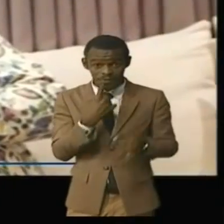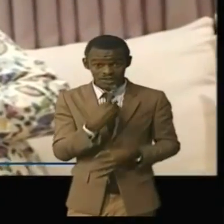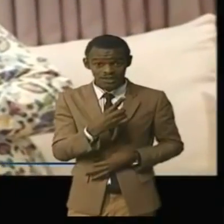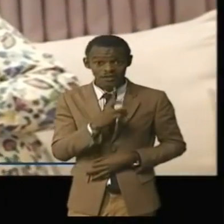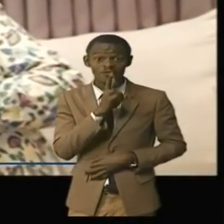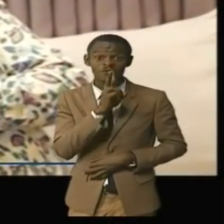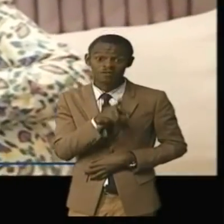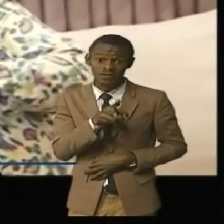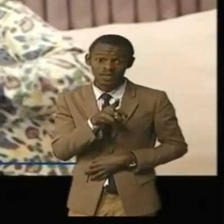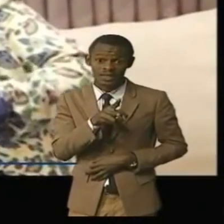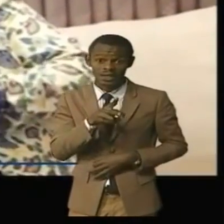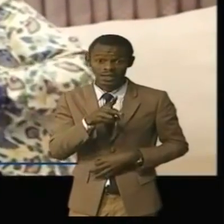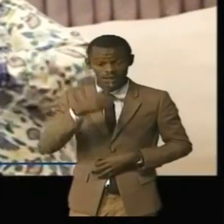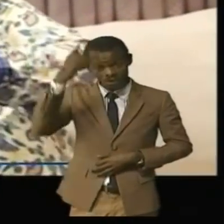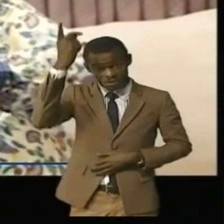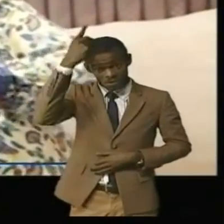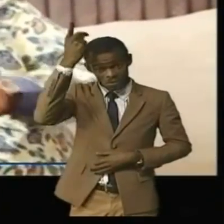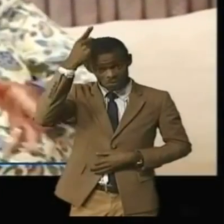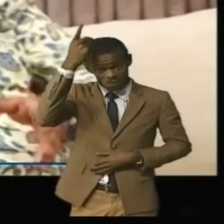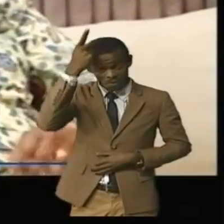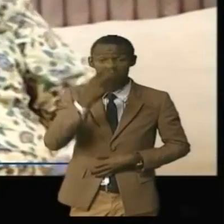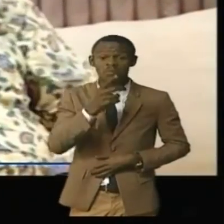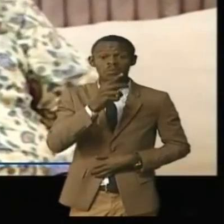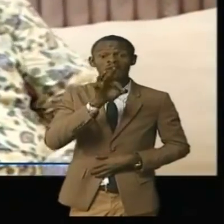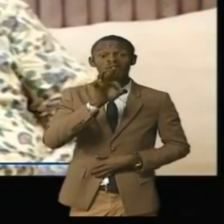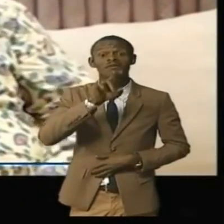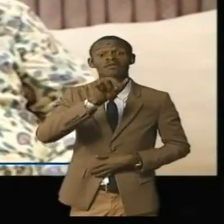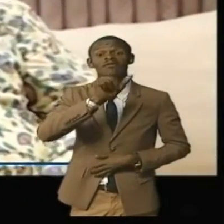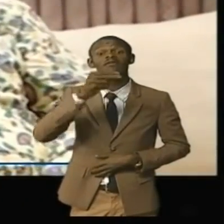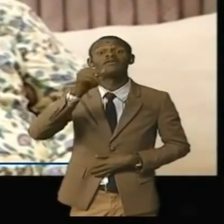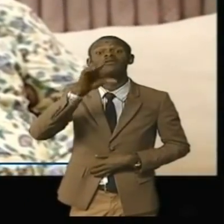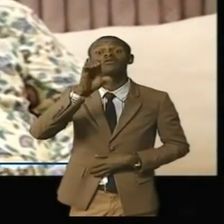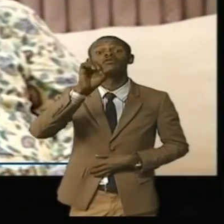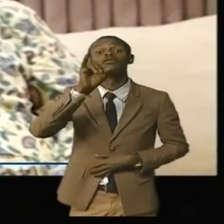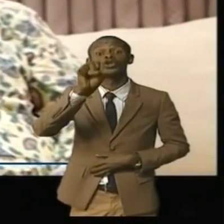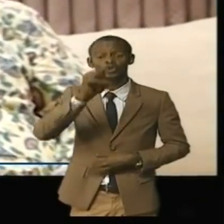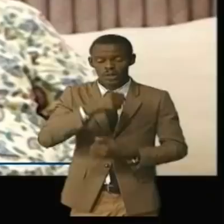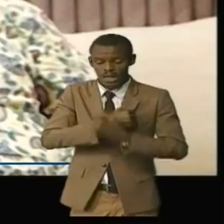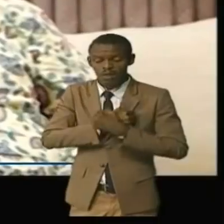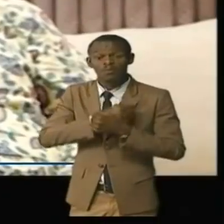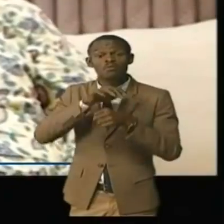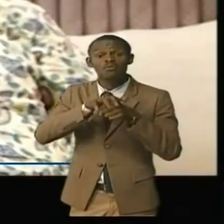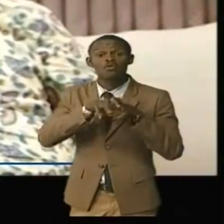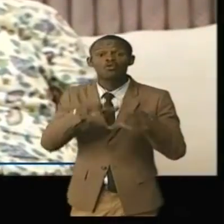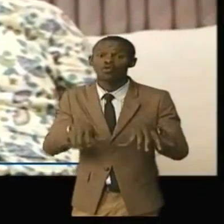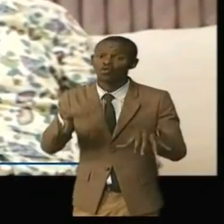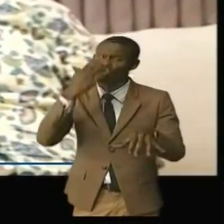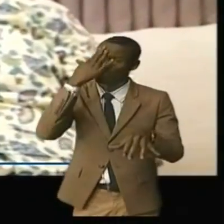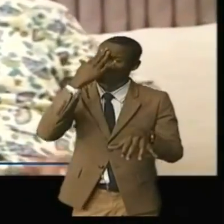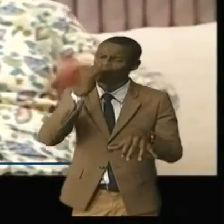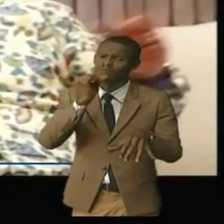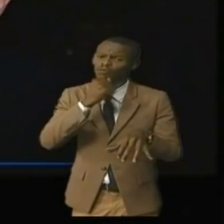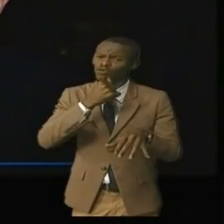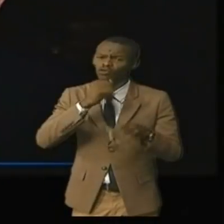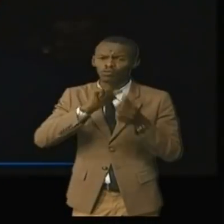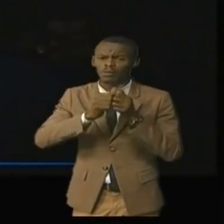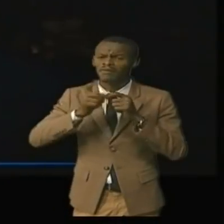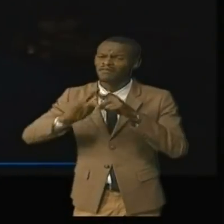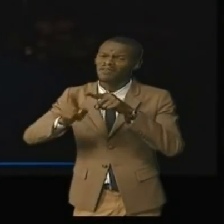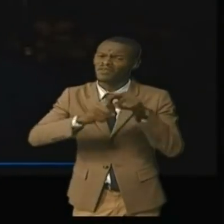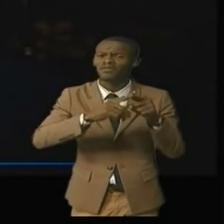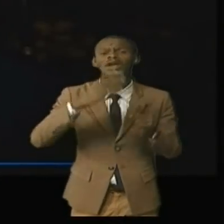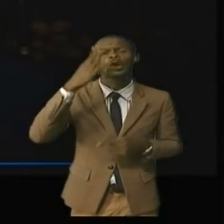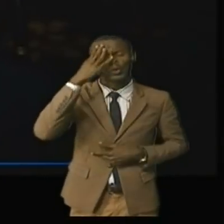il connaît le pays et son histoire, les souffrances endurées et les possibilités dont il dispose pour son élévation.